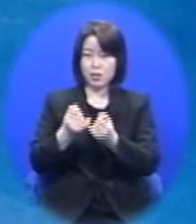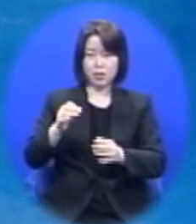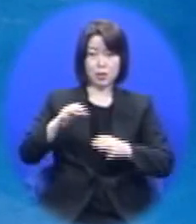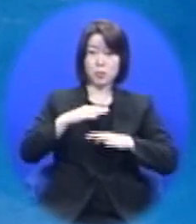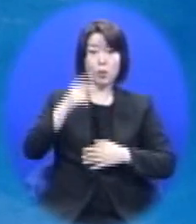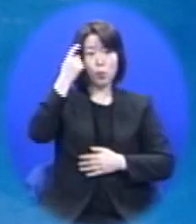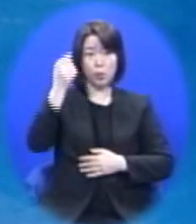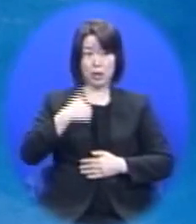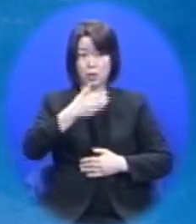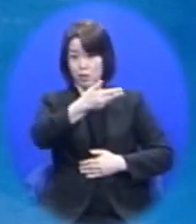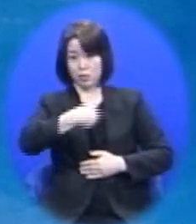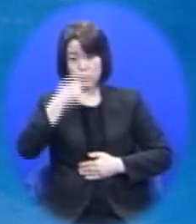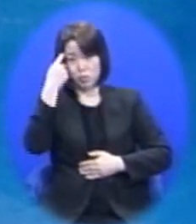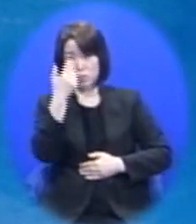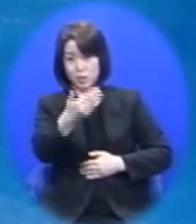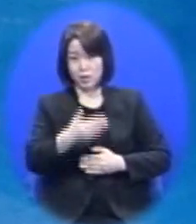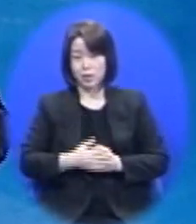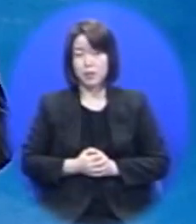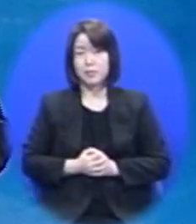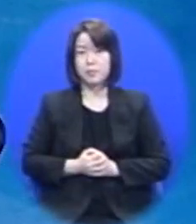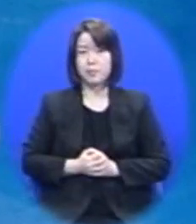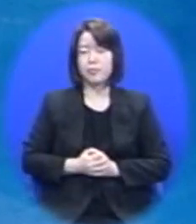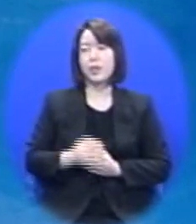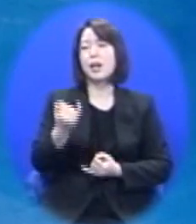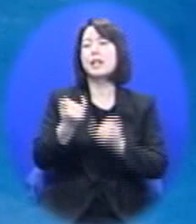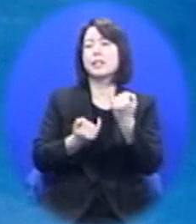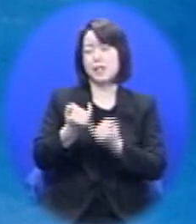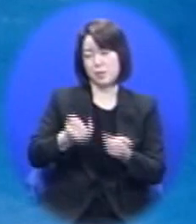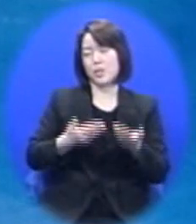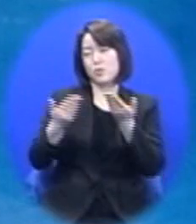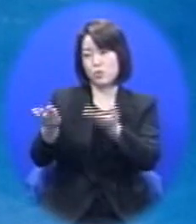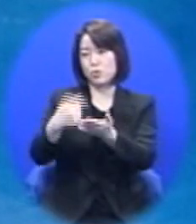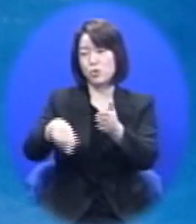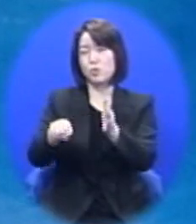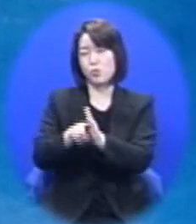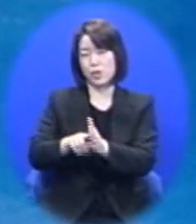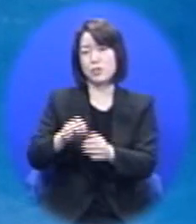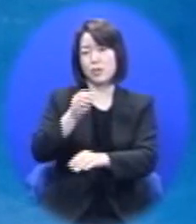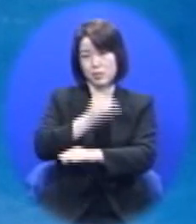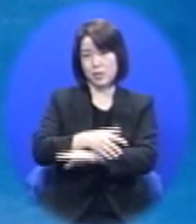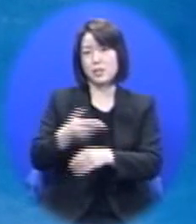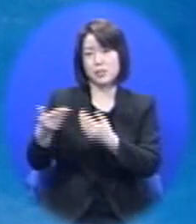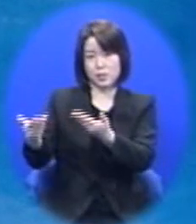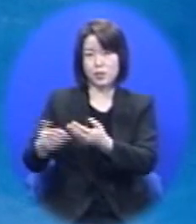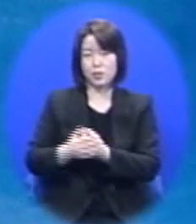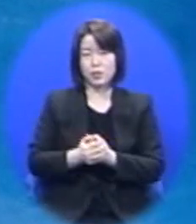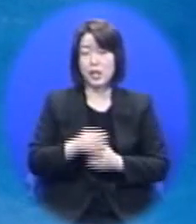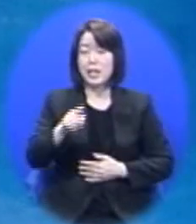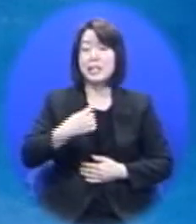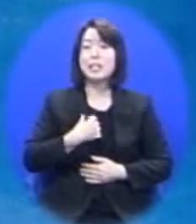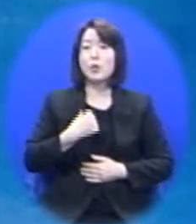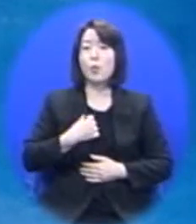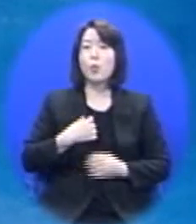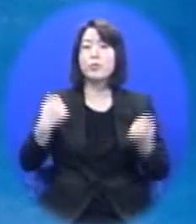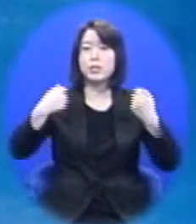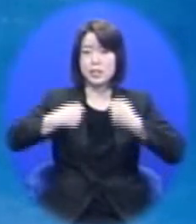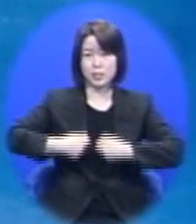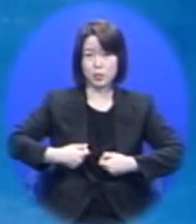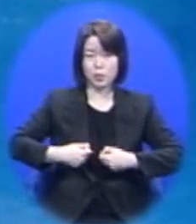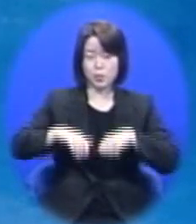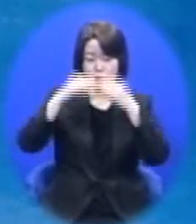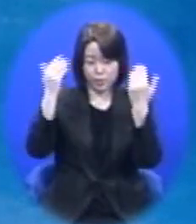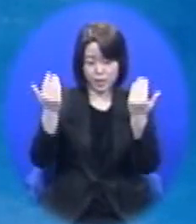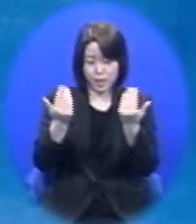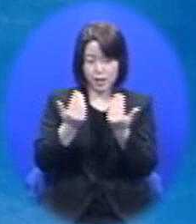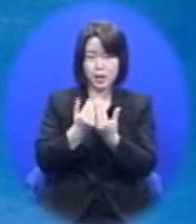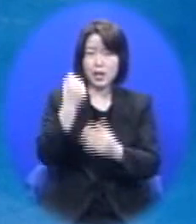저에게 주십니까? 자매님에게 주려고 샀어요. 자매님, 이 옷을 입고 나중에 다